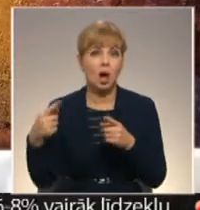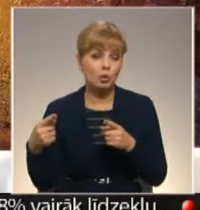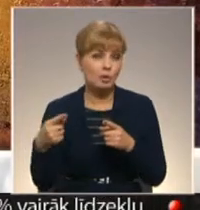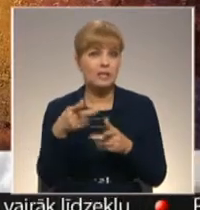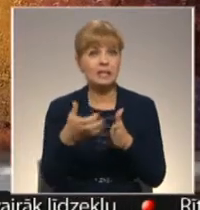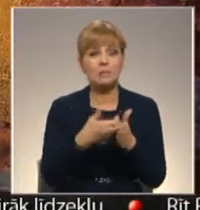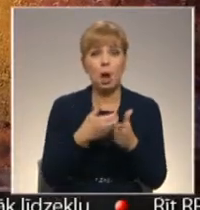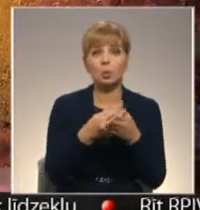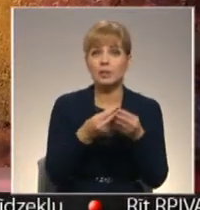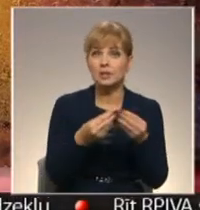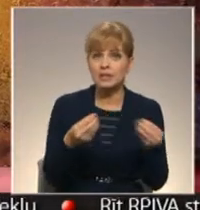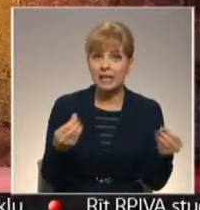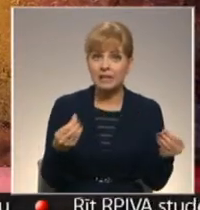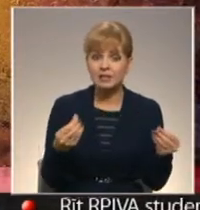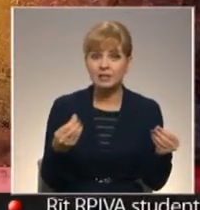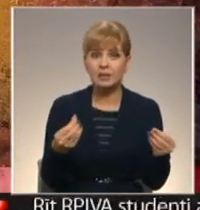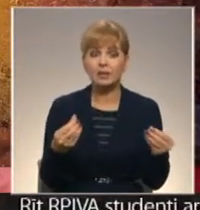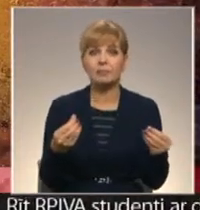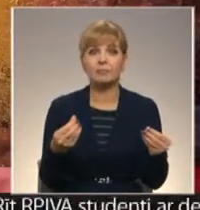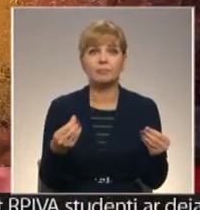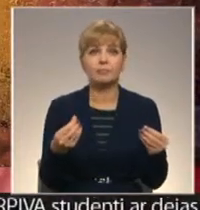zīds. Tātad